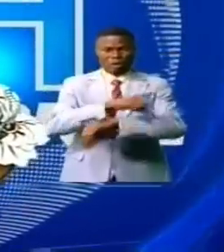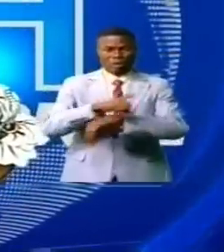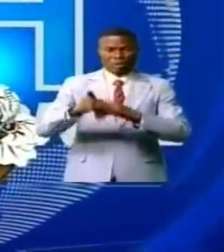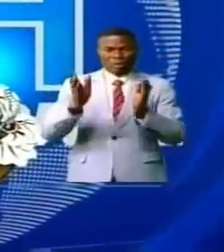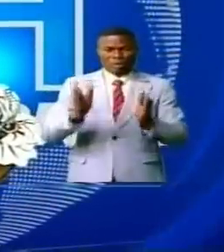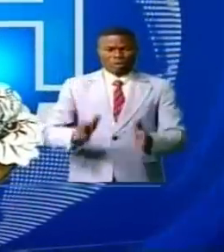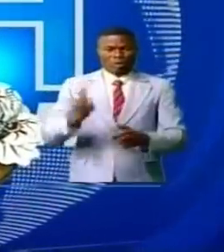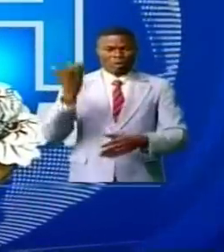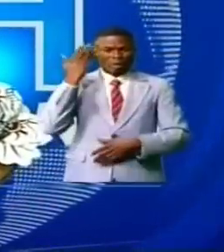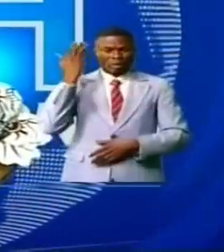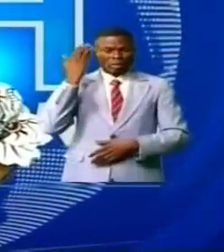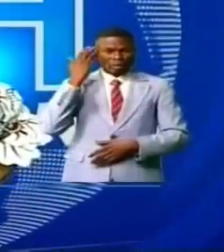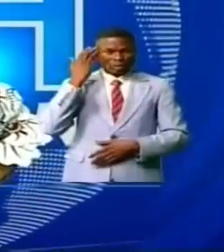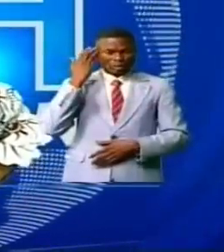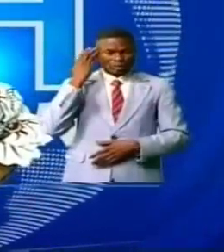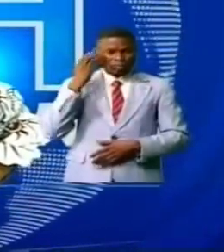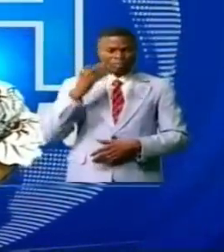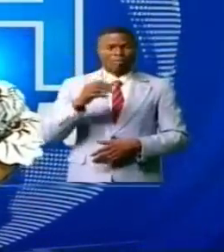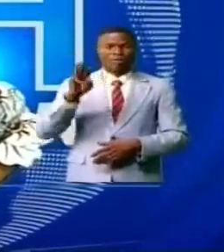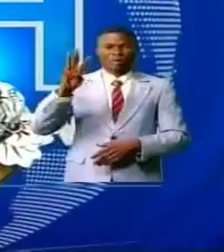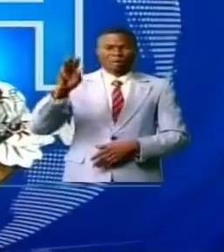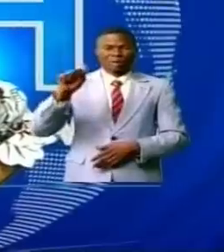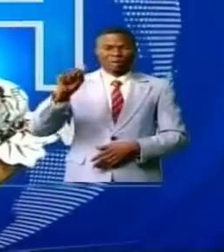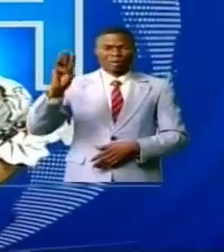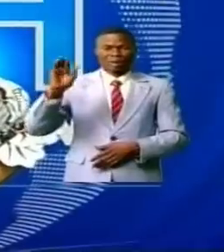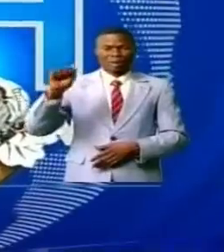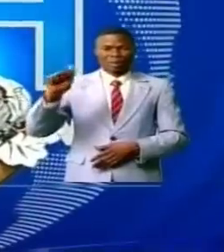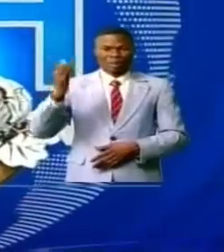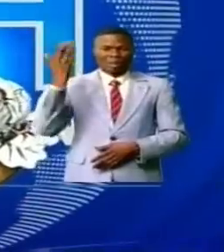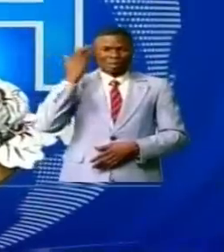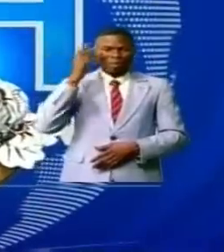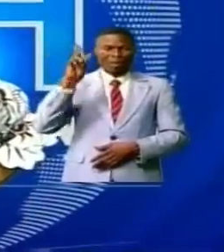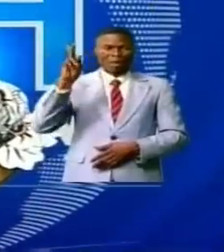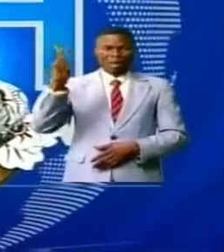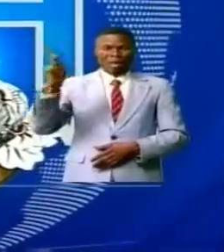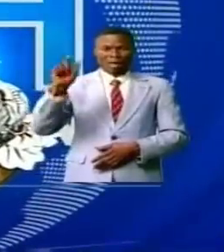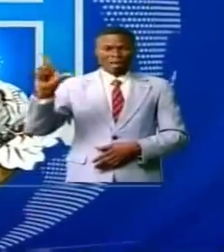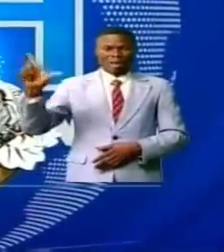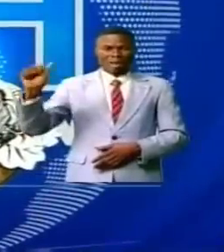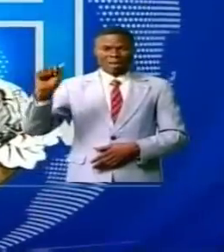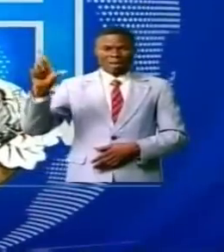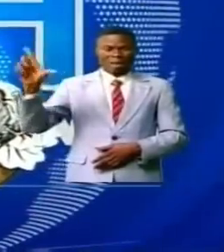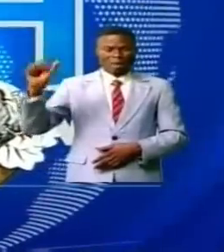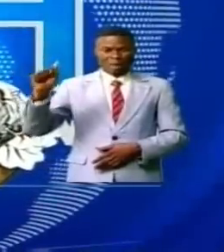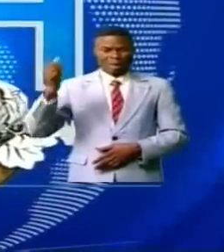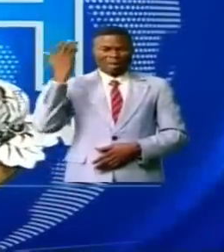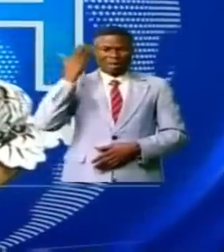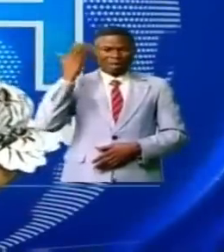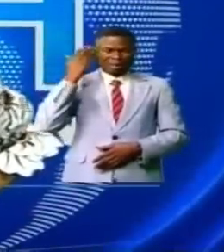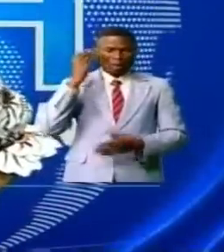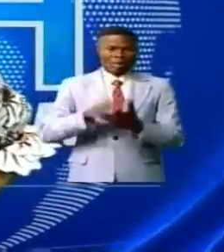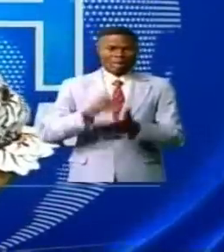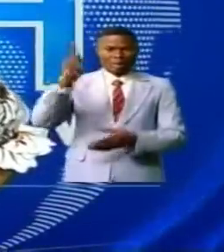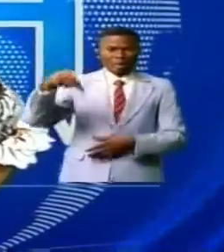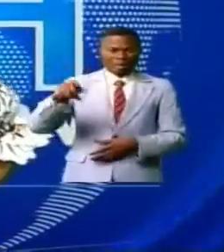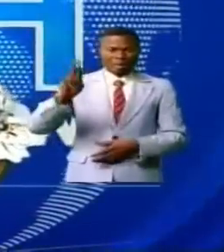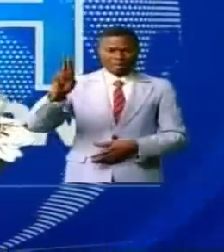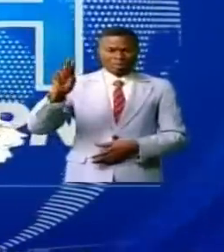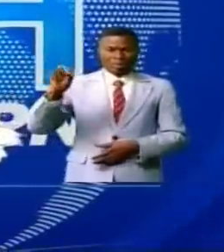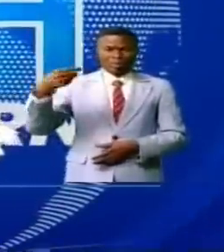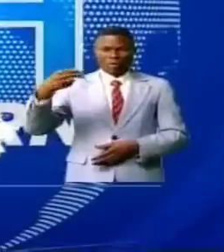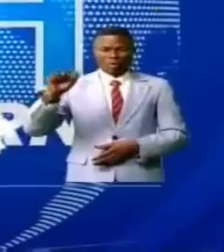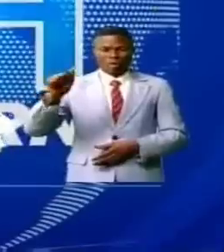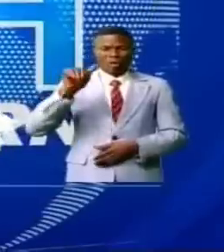d'administration, M. Basuili Alamba, M. Kalala Wachamba, directeur général, M. Mbinza Mpungi Maurice,